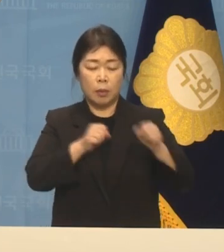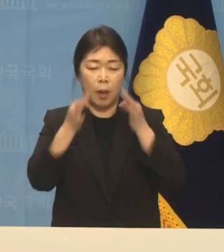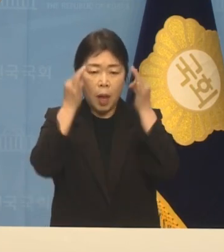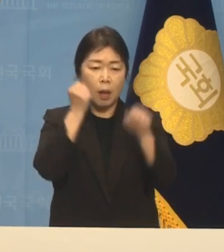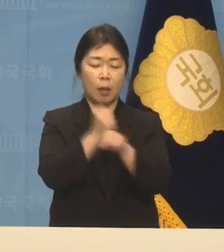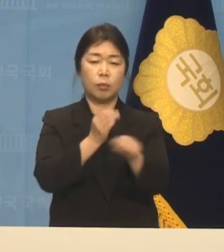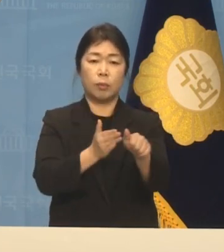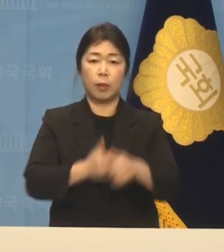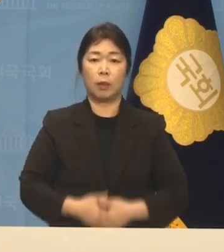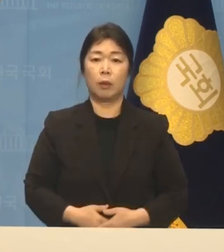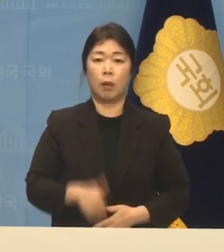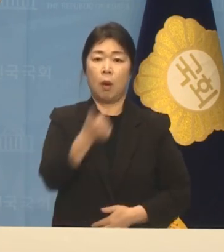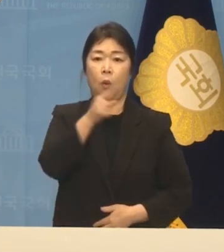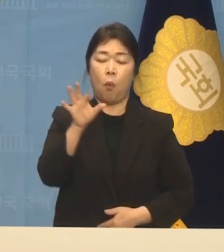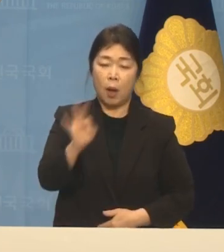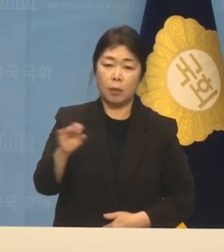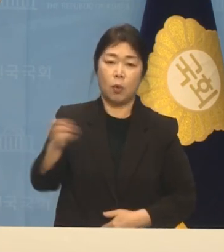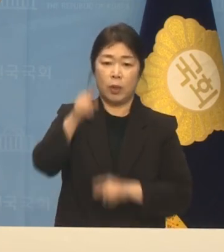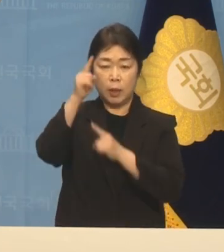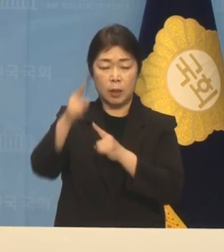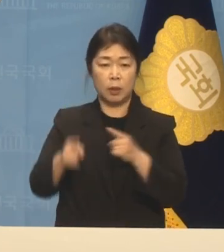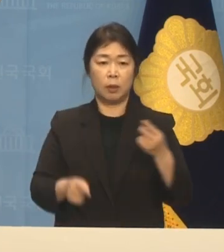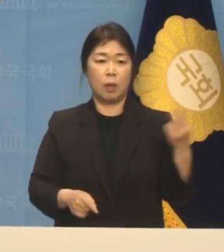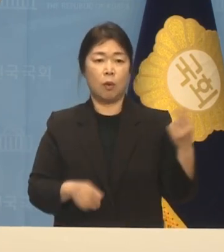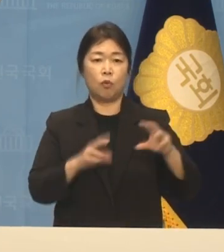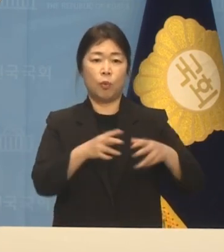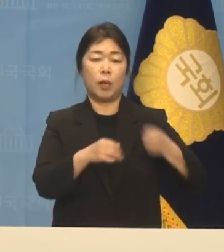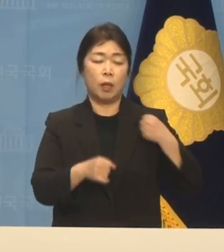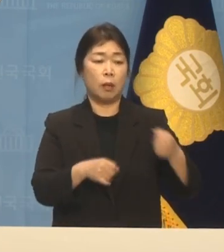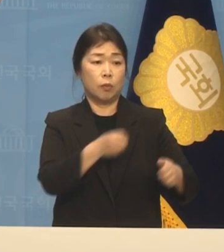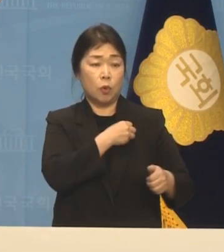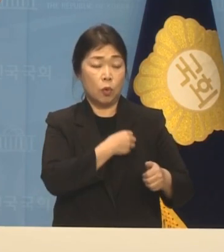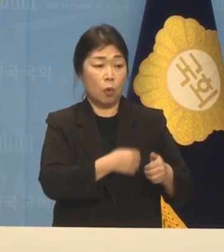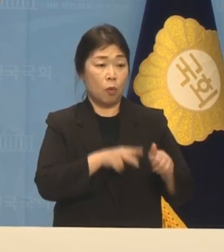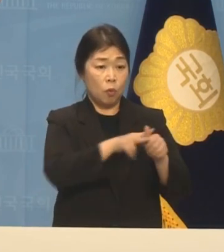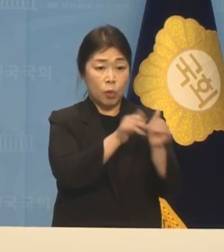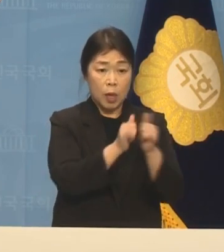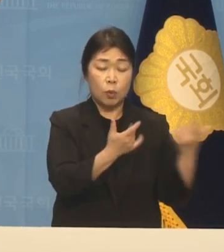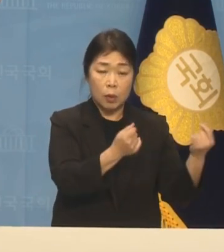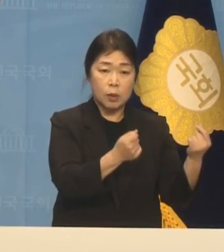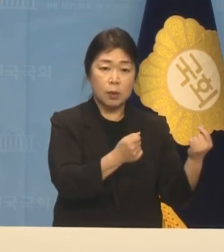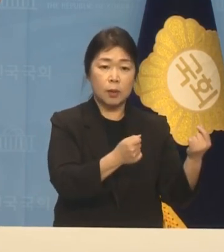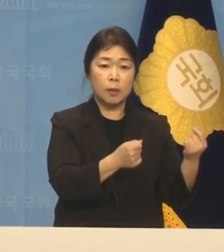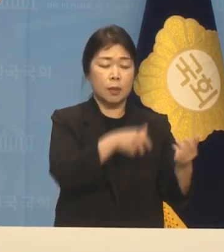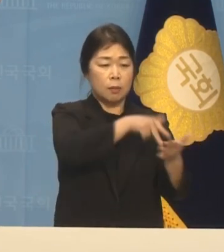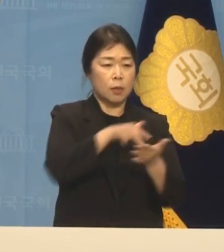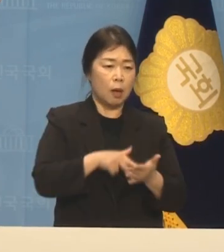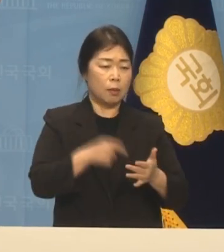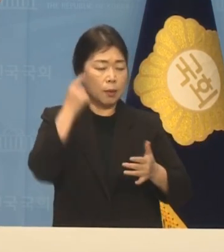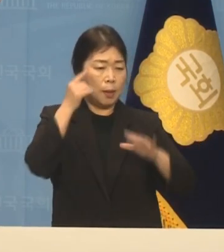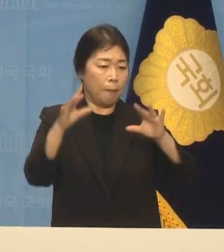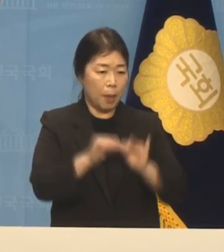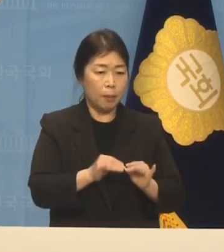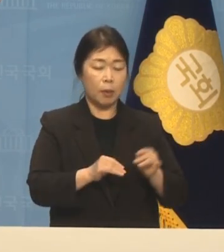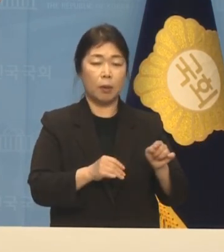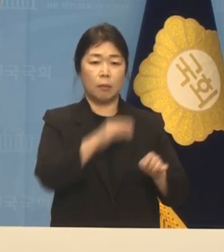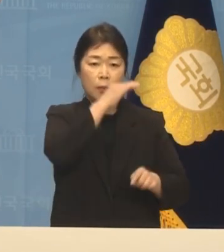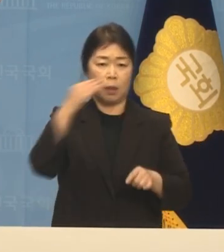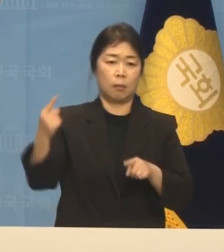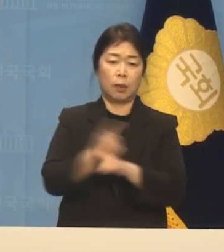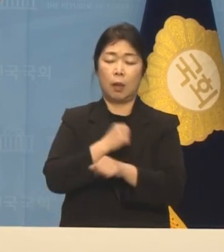이종섭 대사의 해임을 요구했던 국민의힘 소속 후보들도 이 일에 적극적으로 의견을 내고 힘을 합해 바로